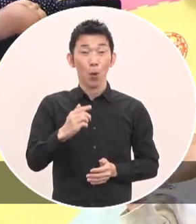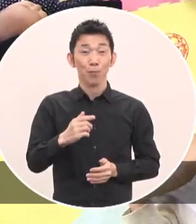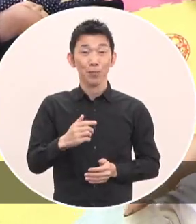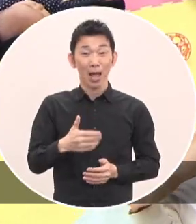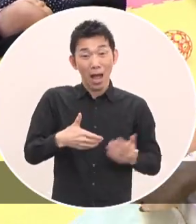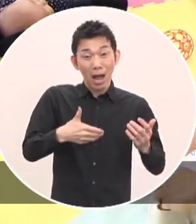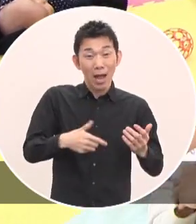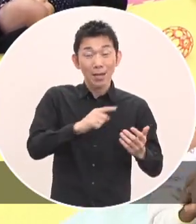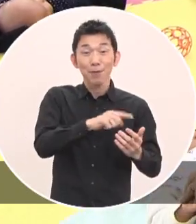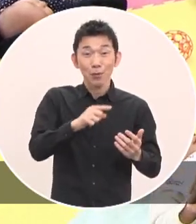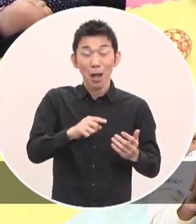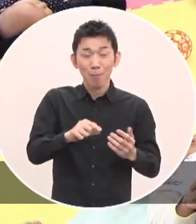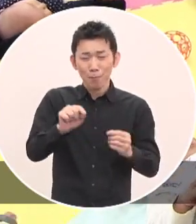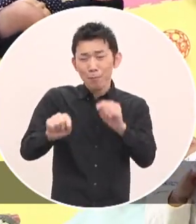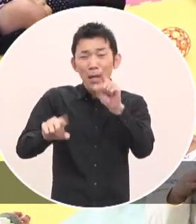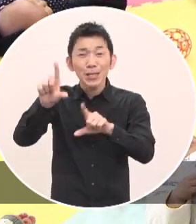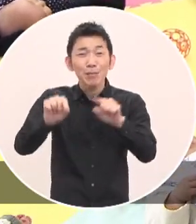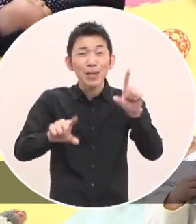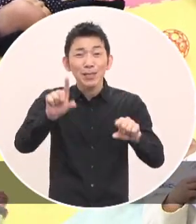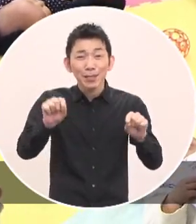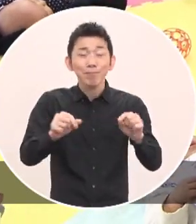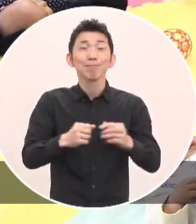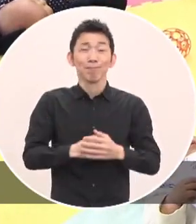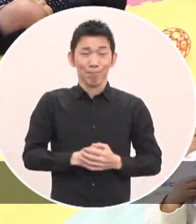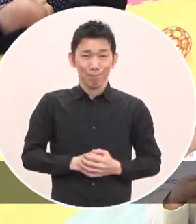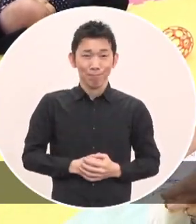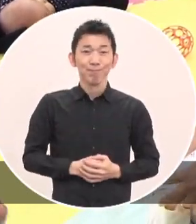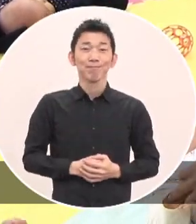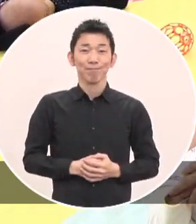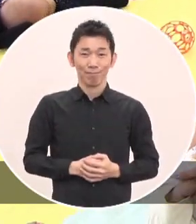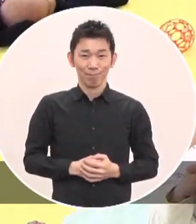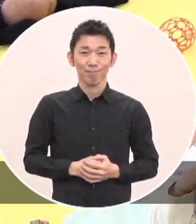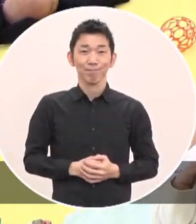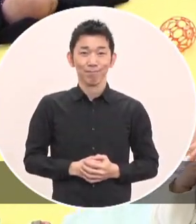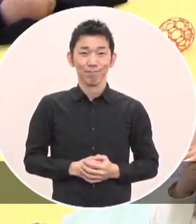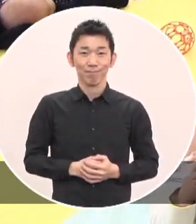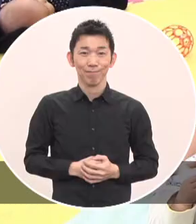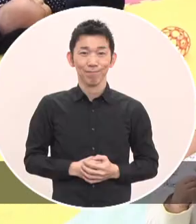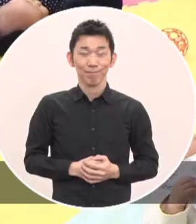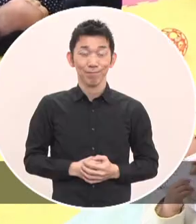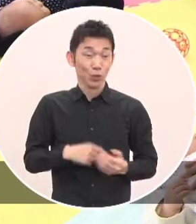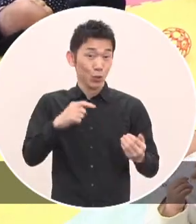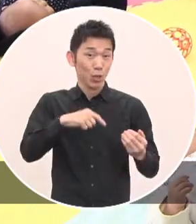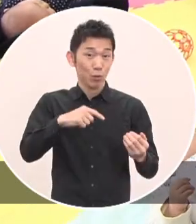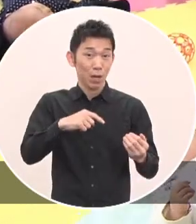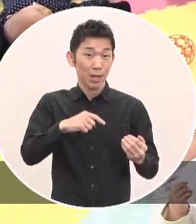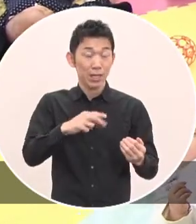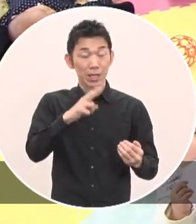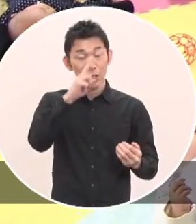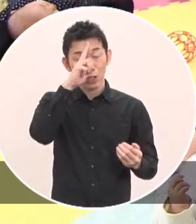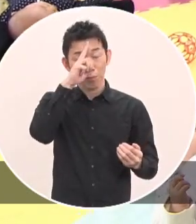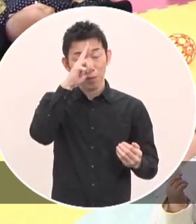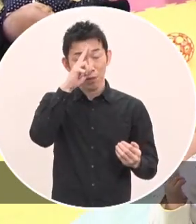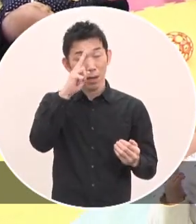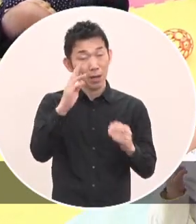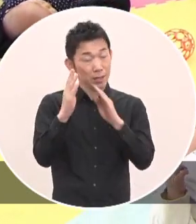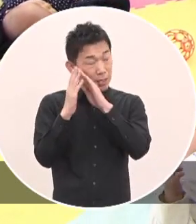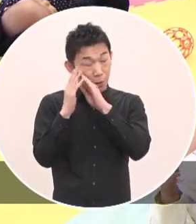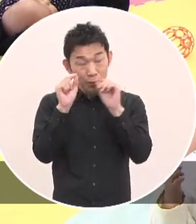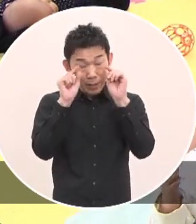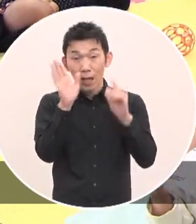なんかのますちゃんによってそれぞれなんだなーっていうあまりれないか心配だったんです